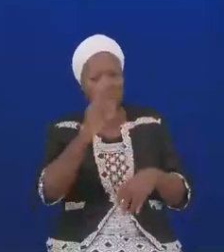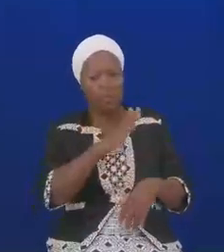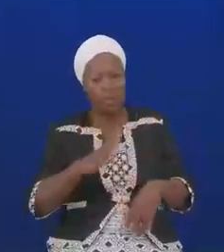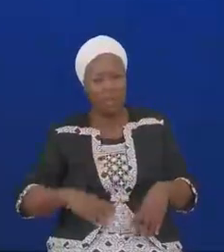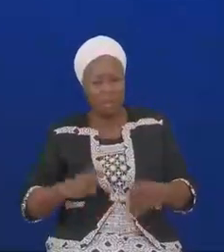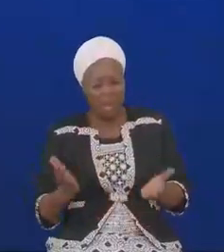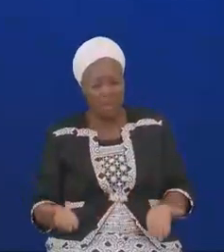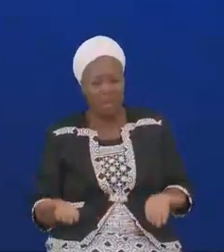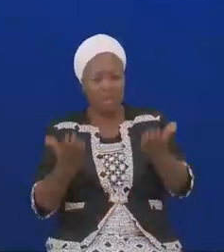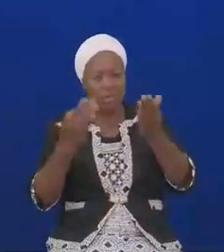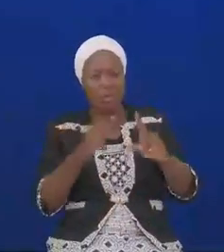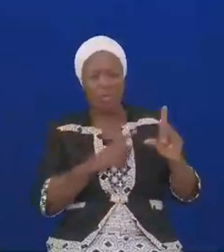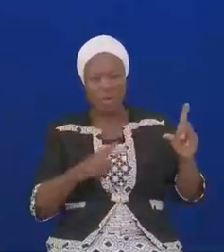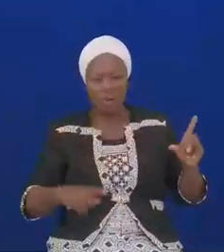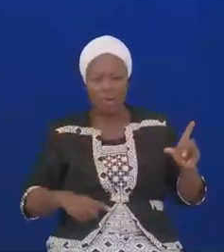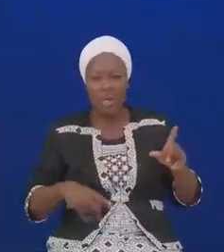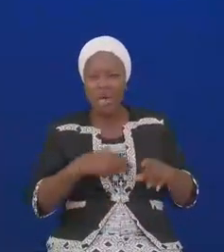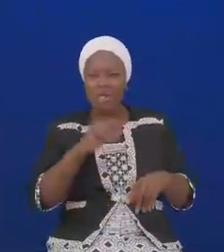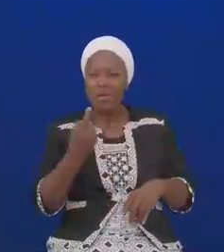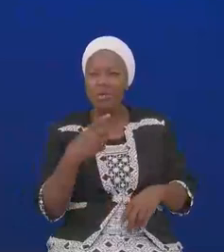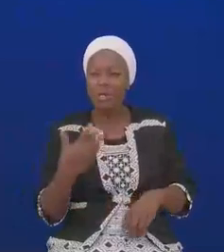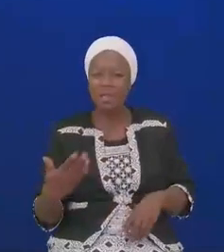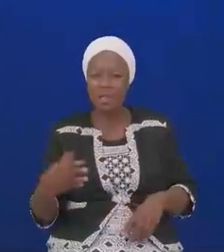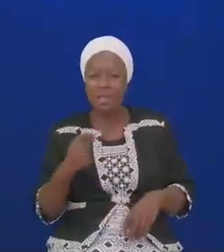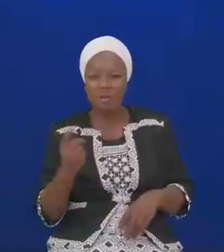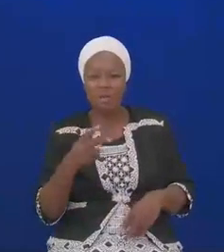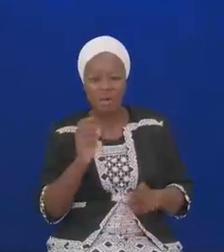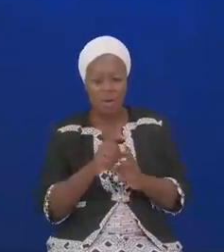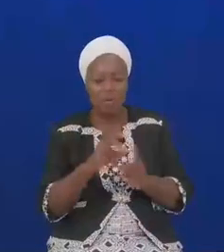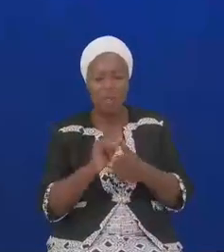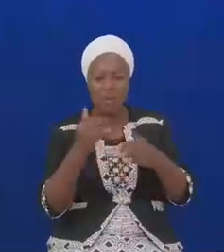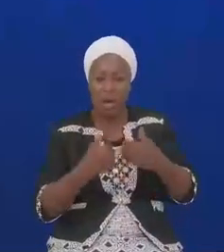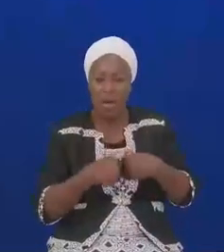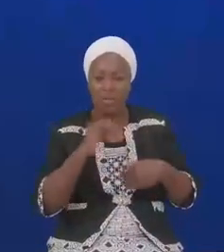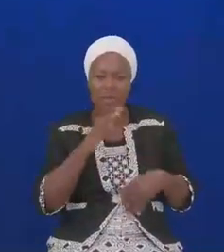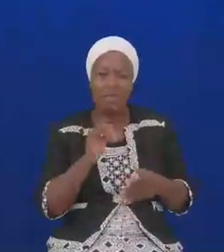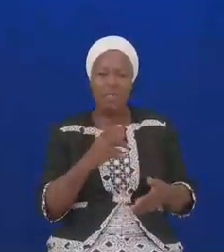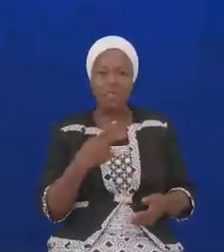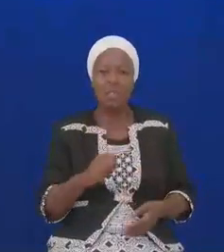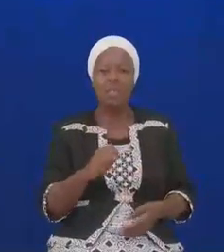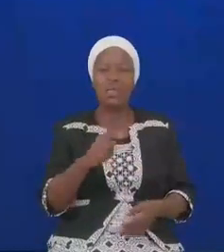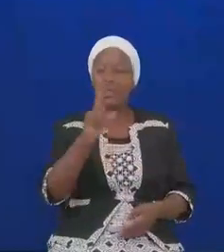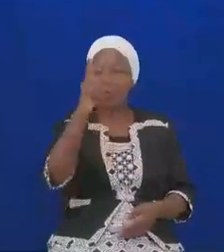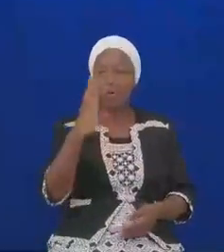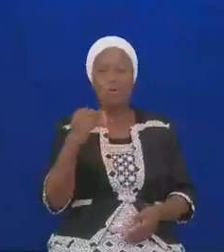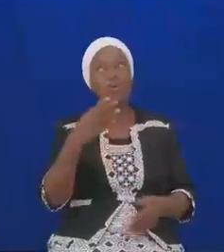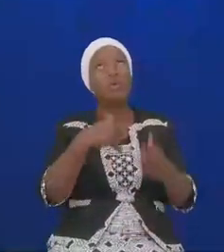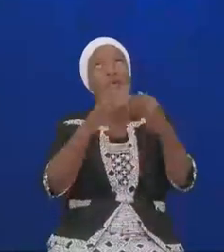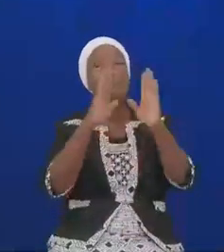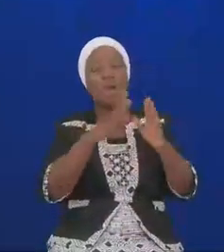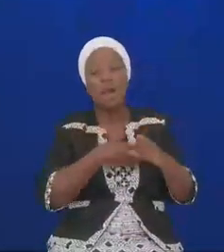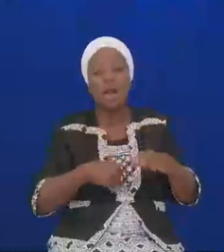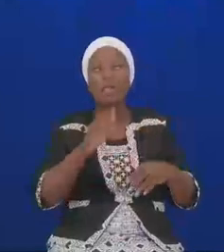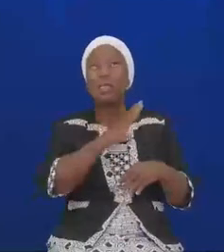ai-je au ciel que toi? Le cœur qui exalte le Seigneur, qui exalte Christ, la seule personne que tu es, c'est le Dieu du